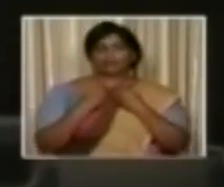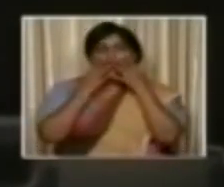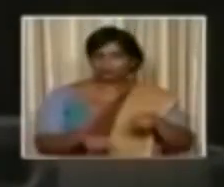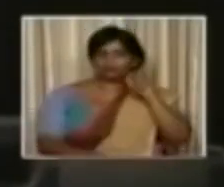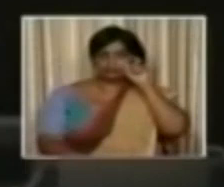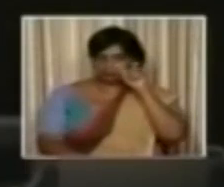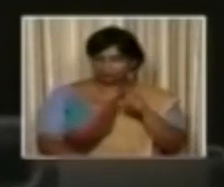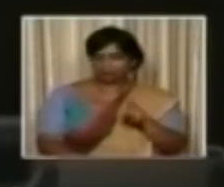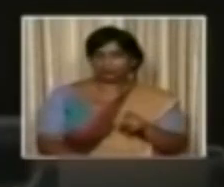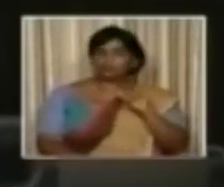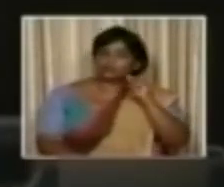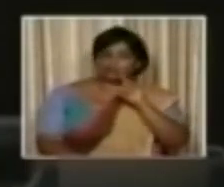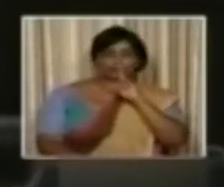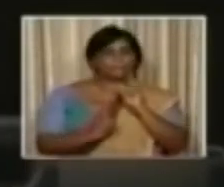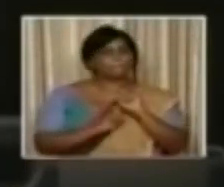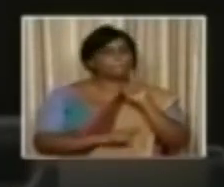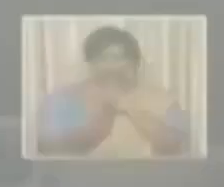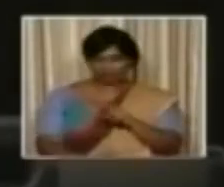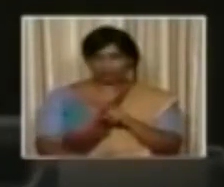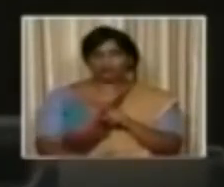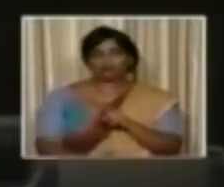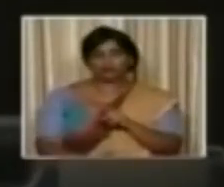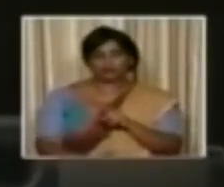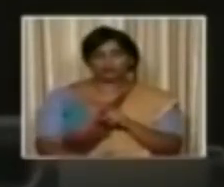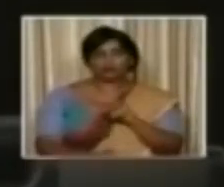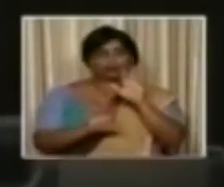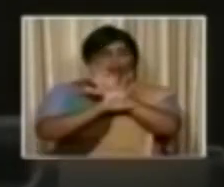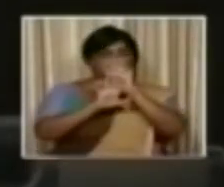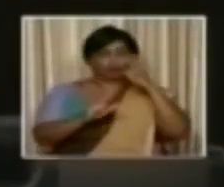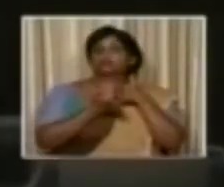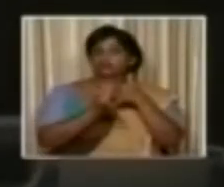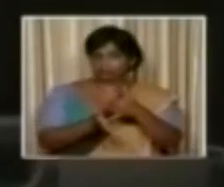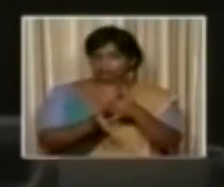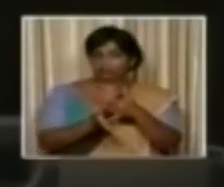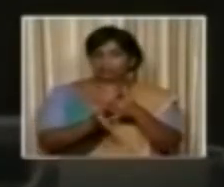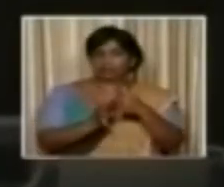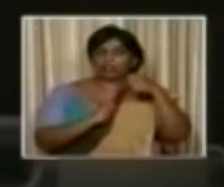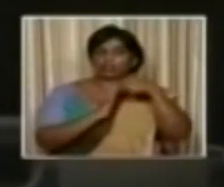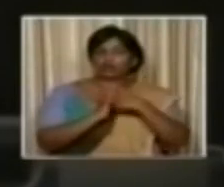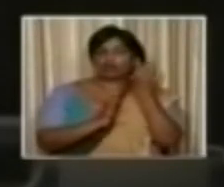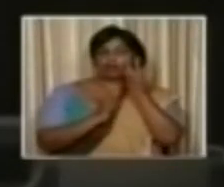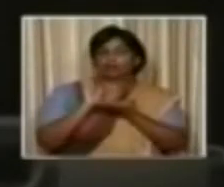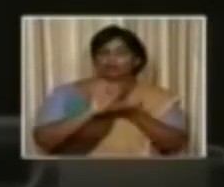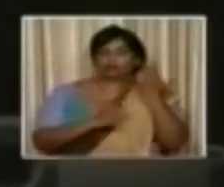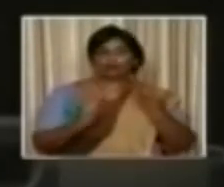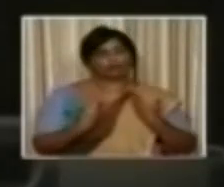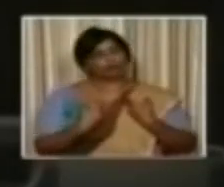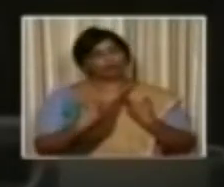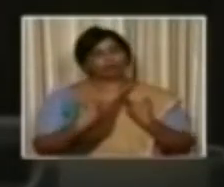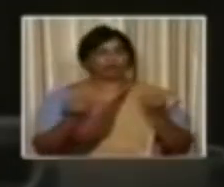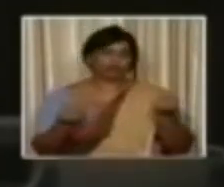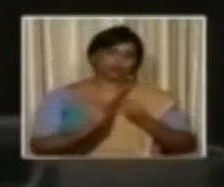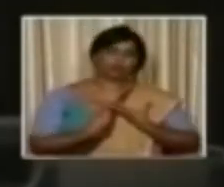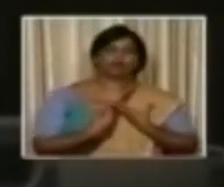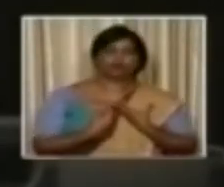முழுவதும் ஊழல்வாதிகள் இருப்பதாக சொல்லிக் கொண்டு வந்தது. இப்போது நாங்கள் அந்த ஊழல்வாதிகளை பிடித்துக் கொடுத்ததன் பின்னர் இப்போது பூனைகளைப் போன்று